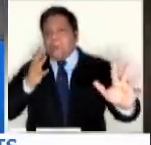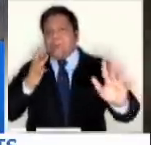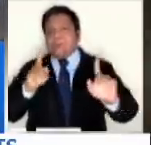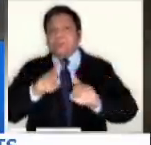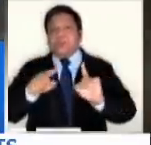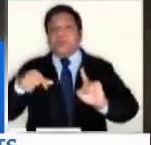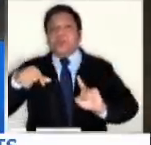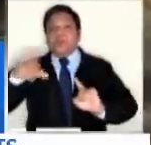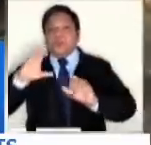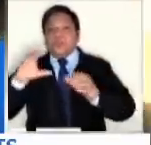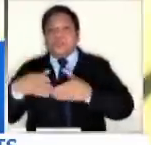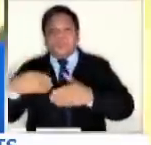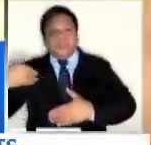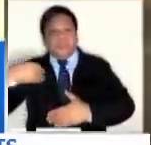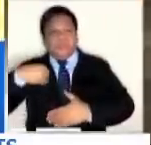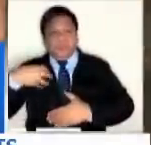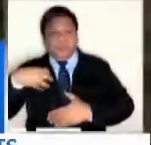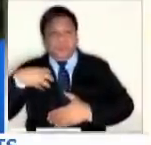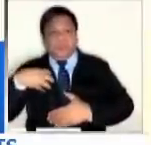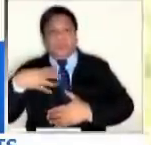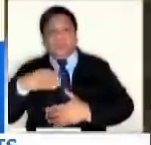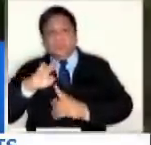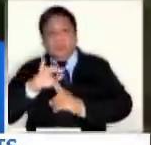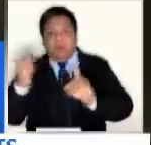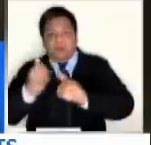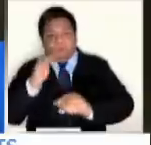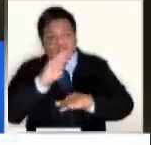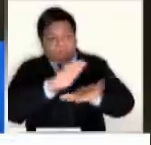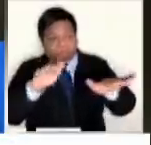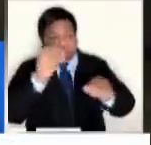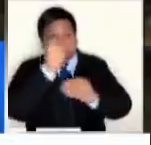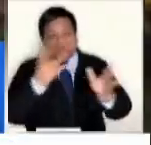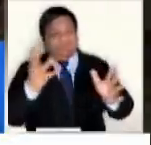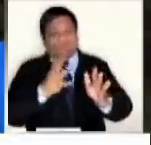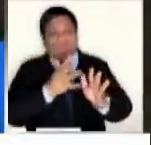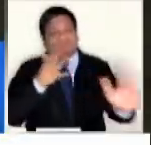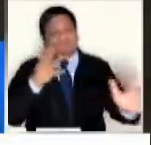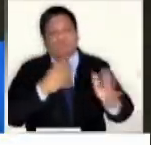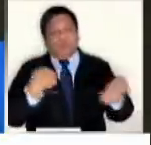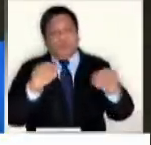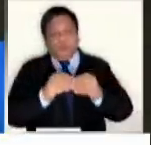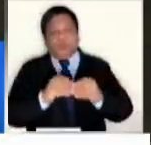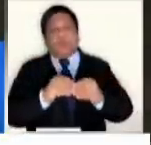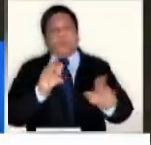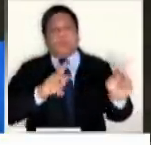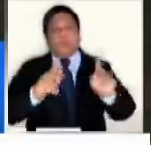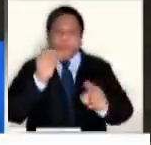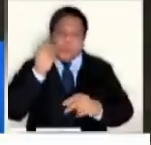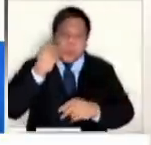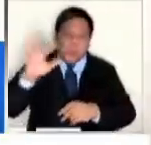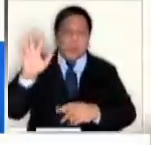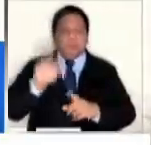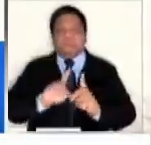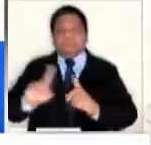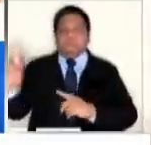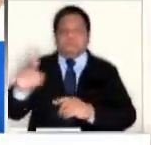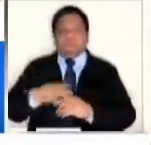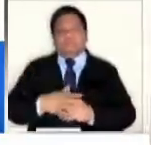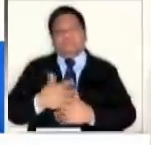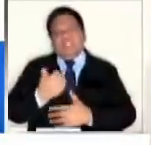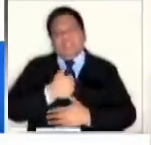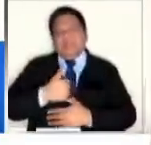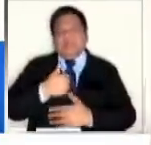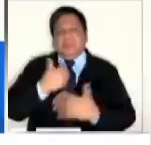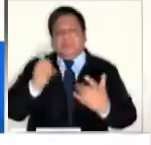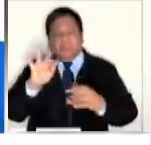Force Disiplina at mga taga-barangay na walang pila. Unti-unti nang nagsiuwian ang mga residente. Wala po tayong magagawa kung wala po tayong walang